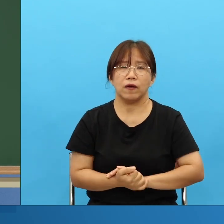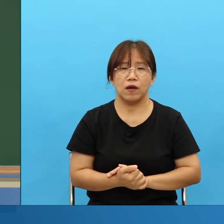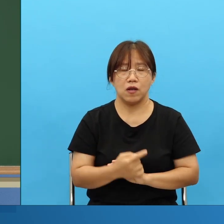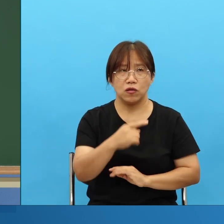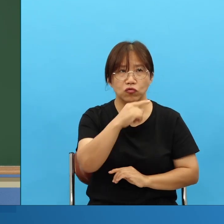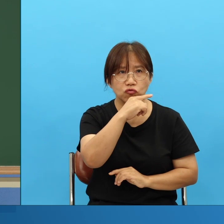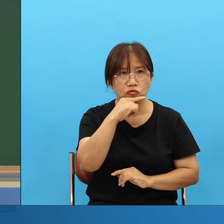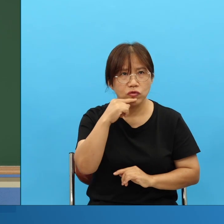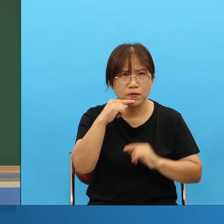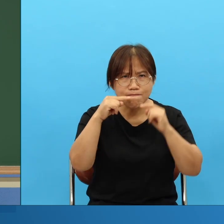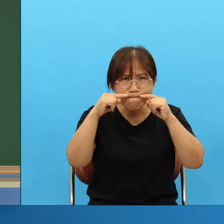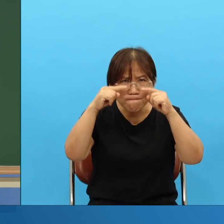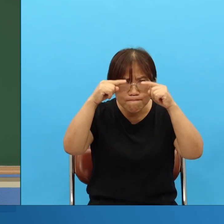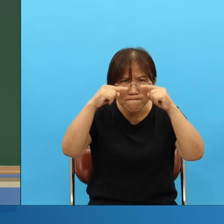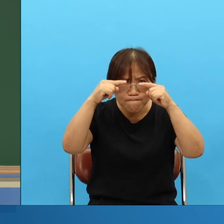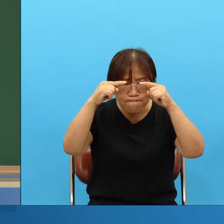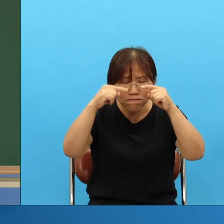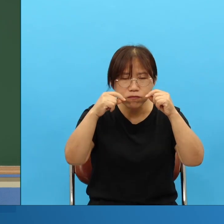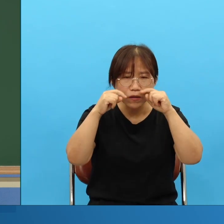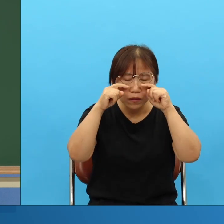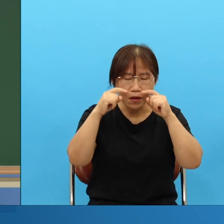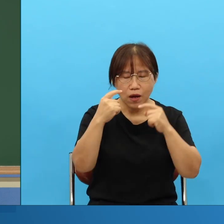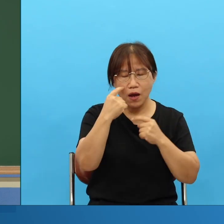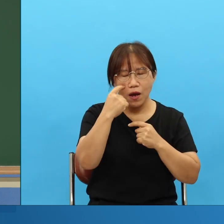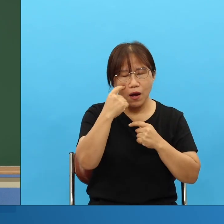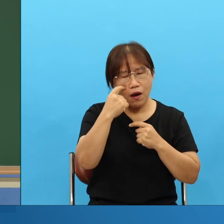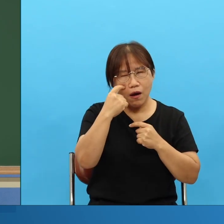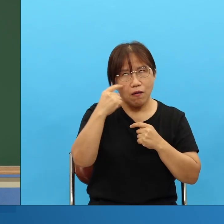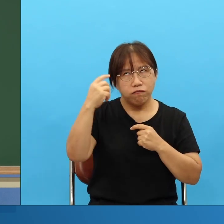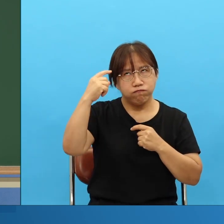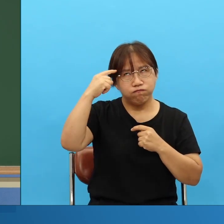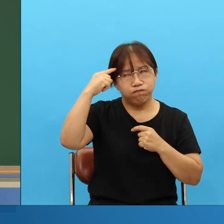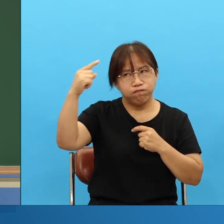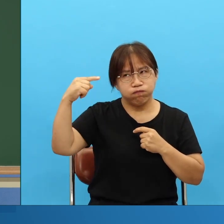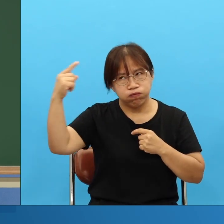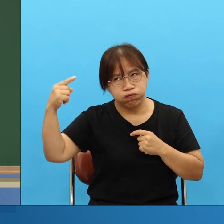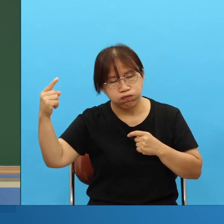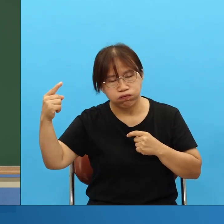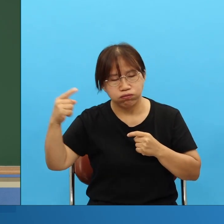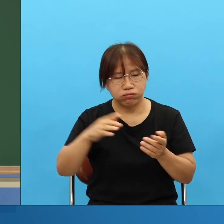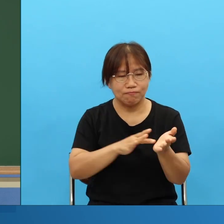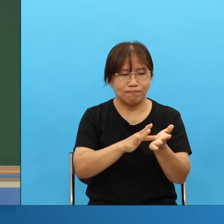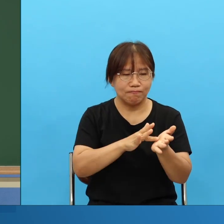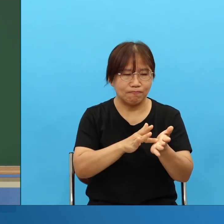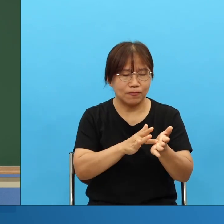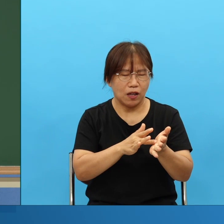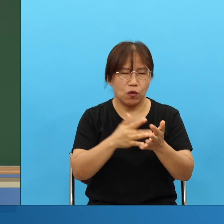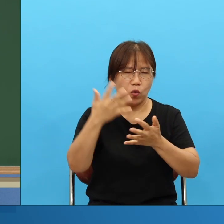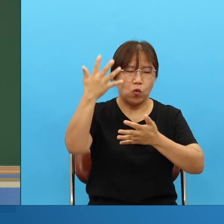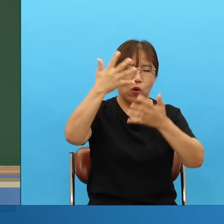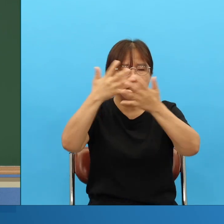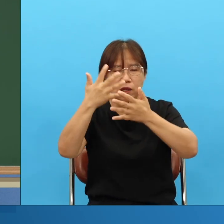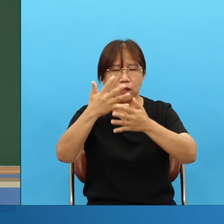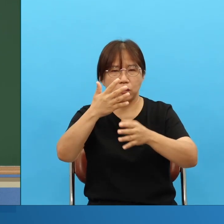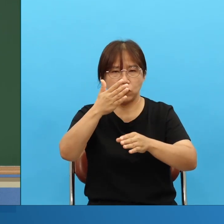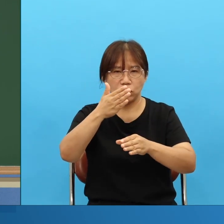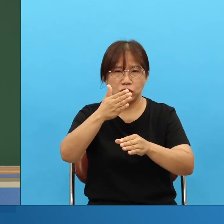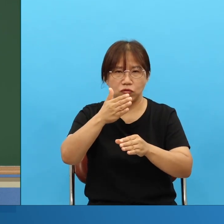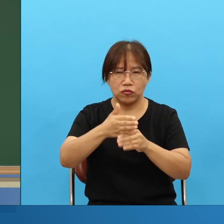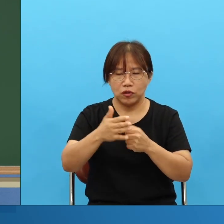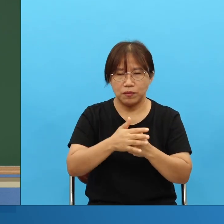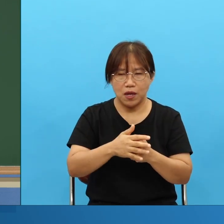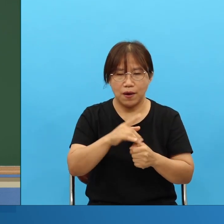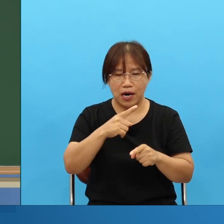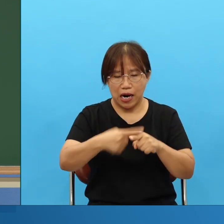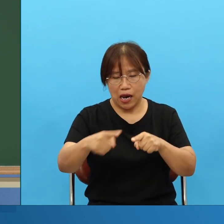충혈되고 완전 눈이 갔어. 그건 알잖아요. 이게 아예 약이 덜 깬 거야. 그러다가 환상이 보이고 이러니까 이제 막 부엌칼을 들고